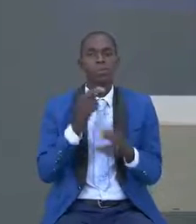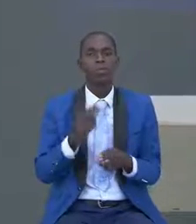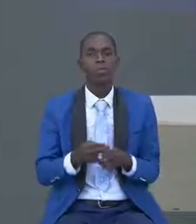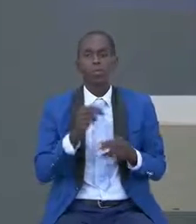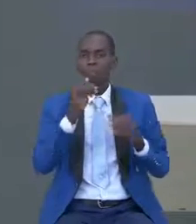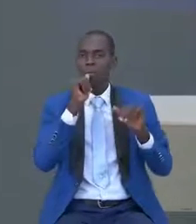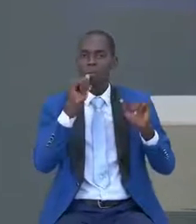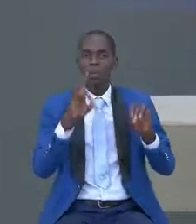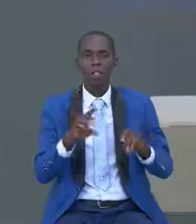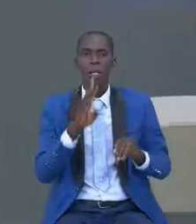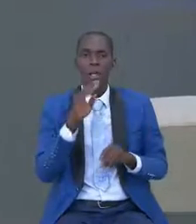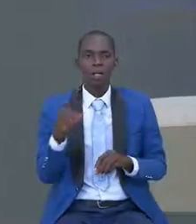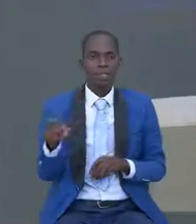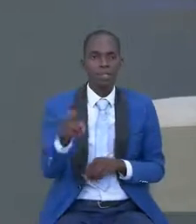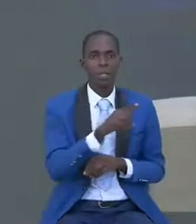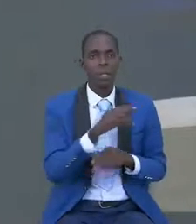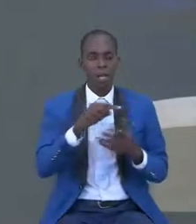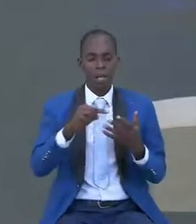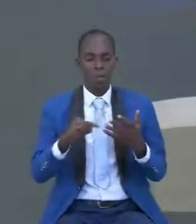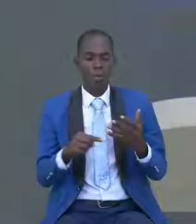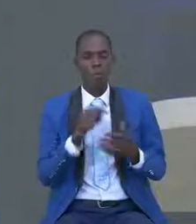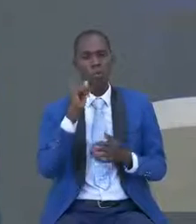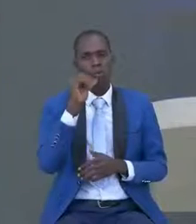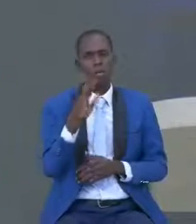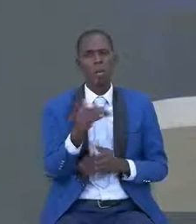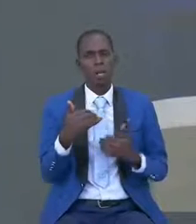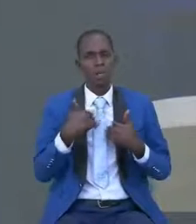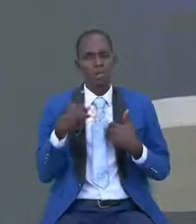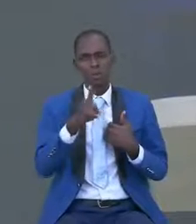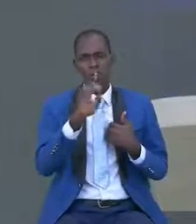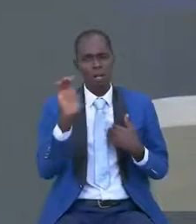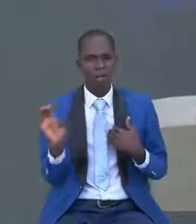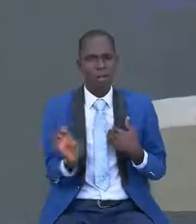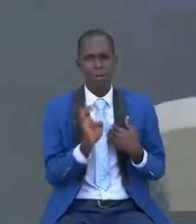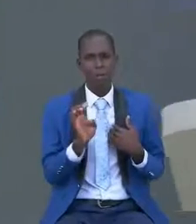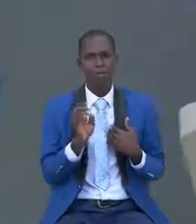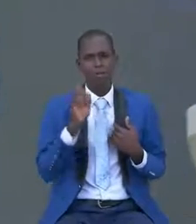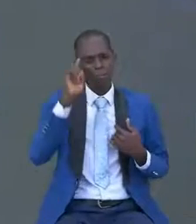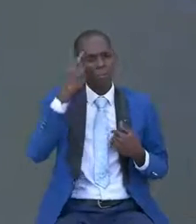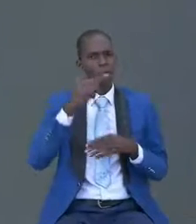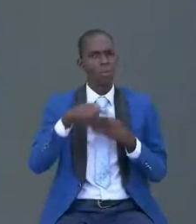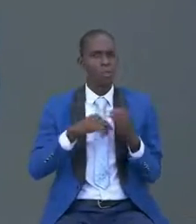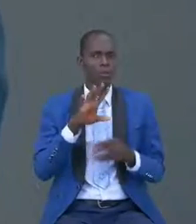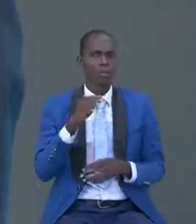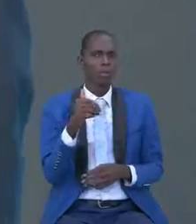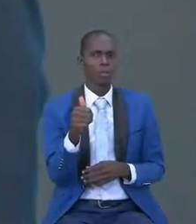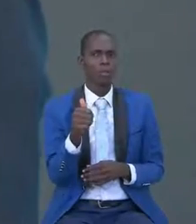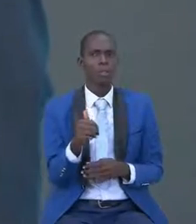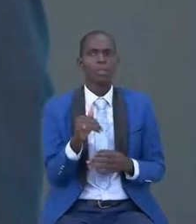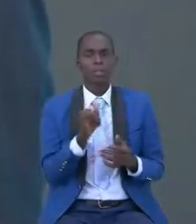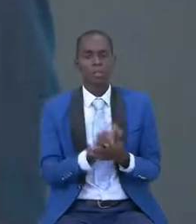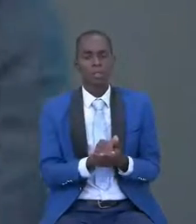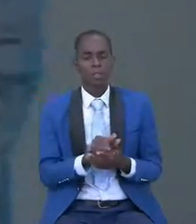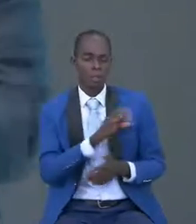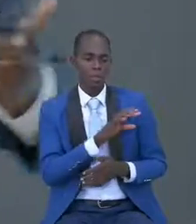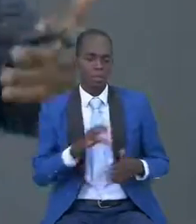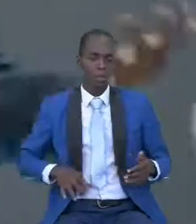Tu es béni parmi toutes les femmes. Est-ce que tu as jamais pensé à toi? Parce que Christ est ton